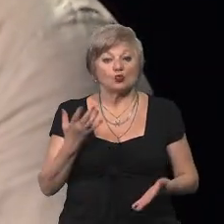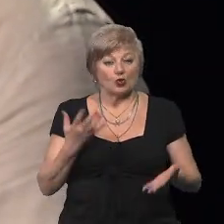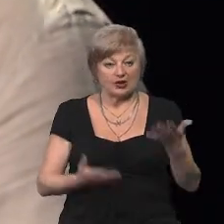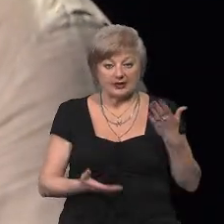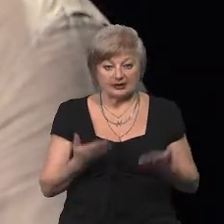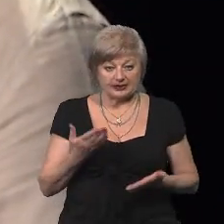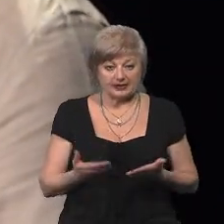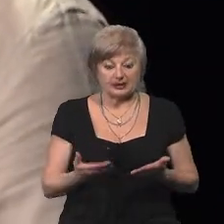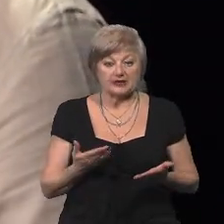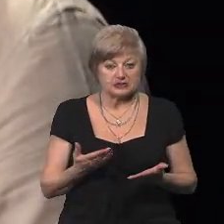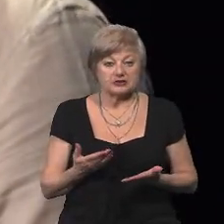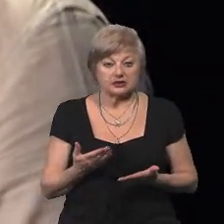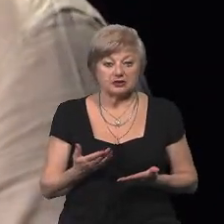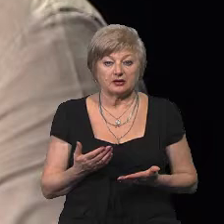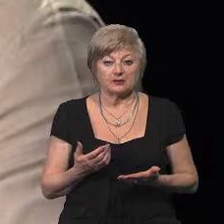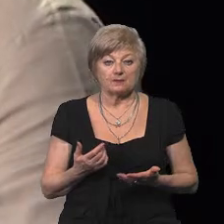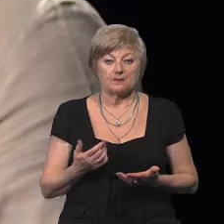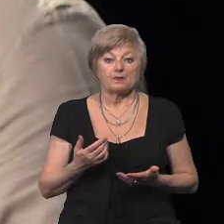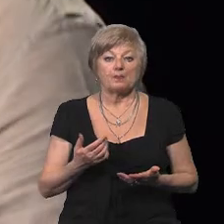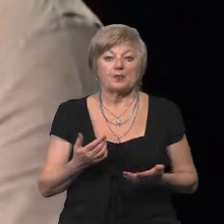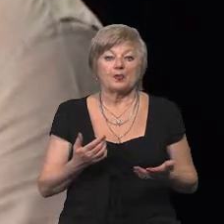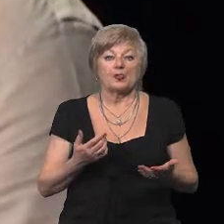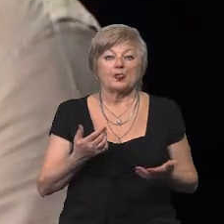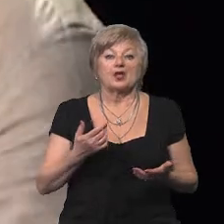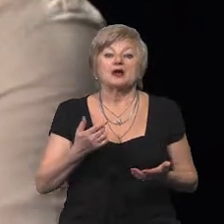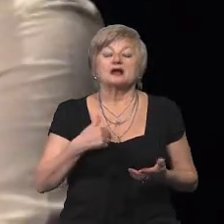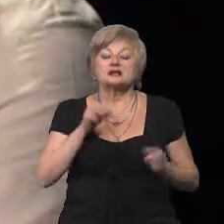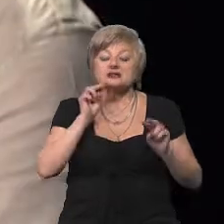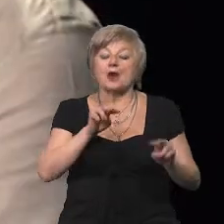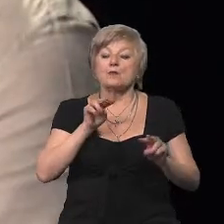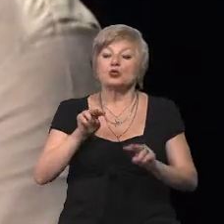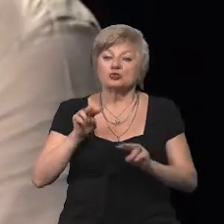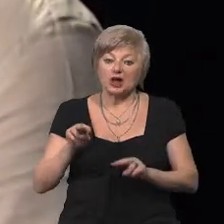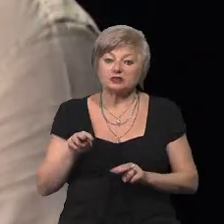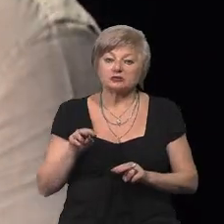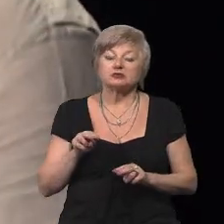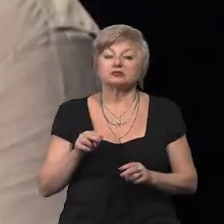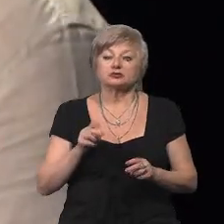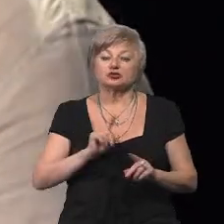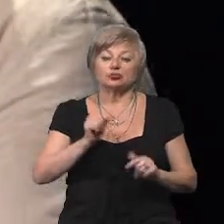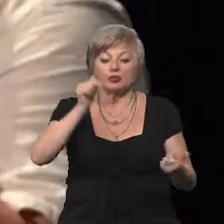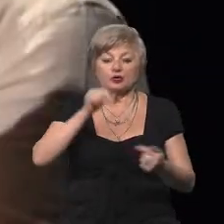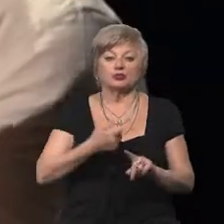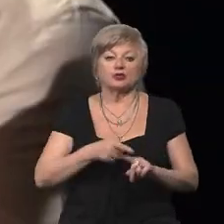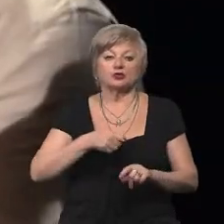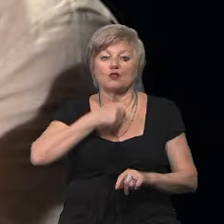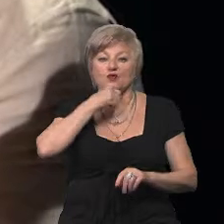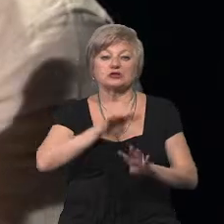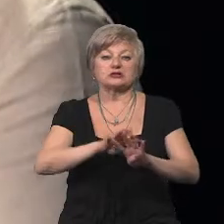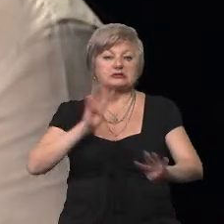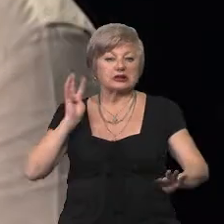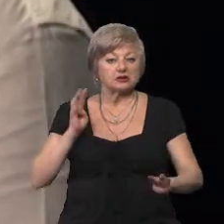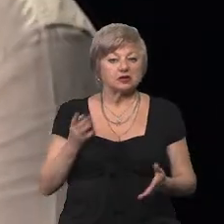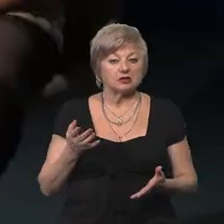определил ценз, то нужно как бы соблюдать и по итогу вывести именно на этого зрителя. И сам